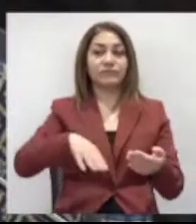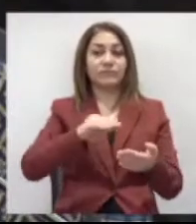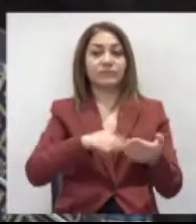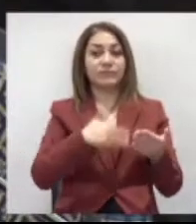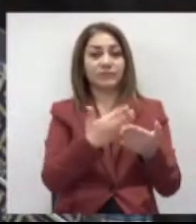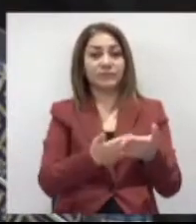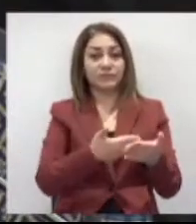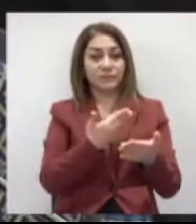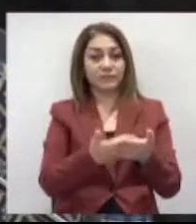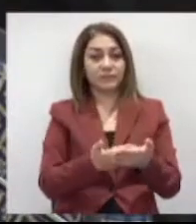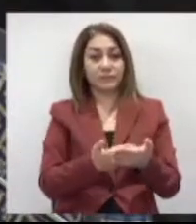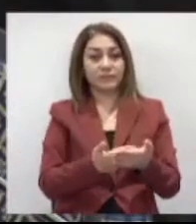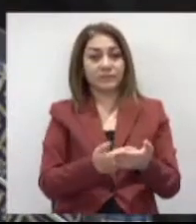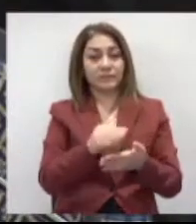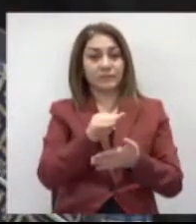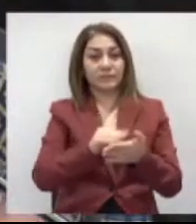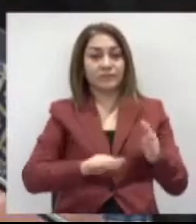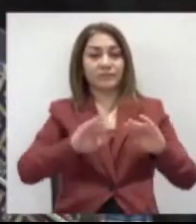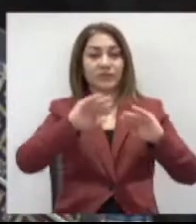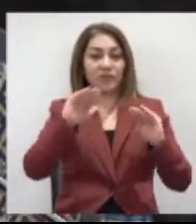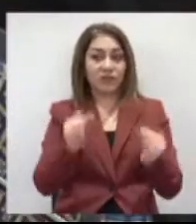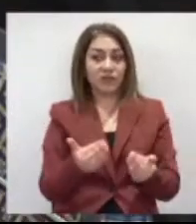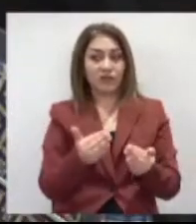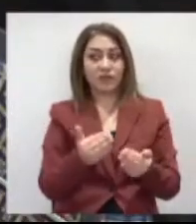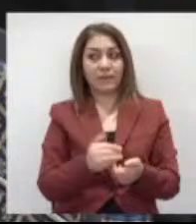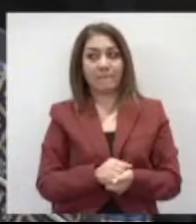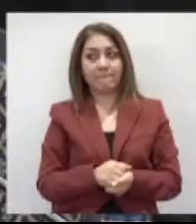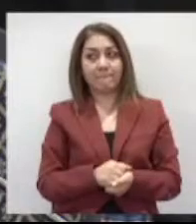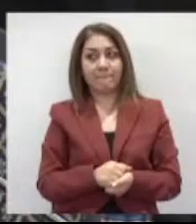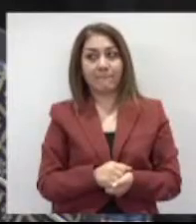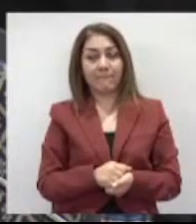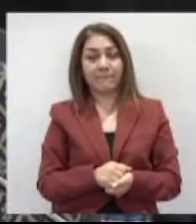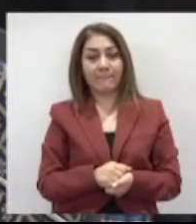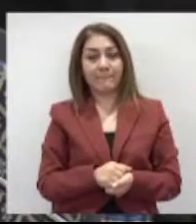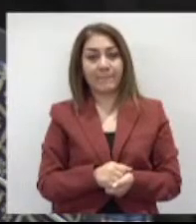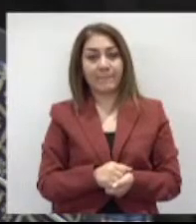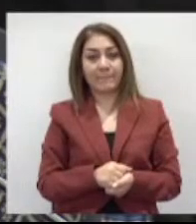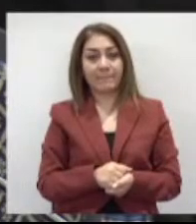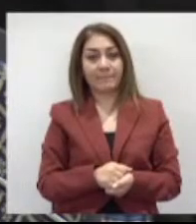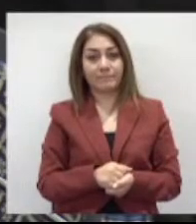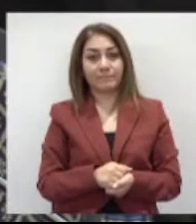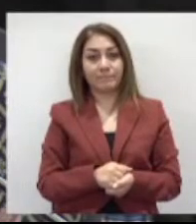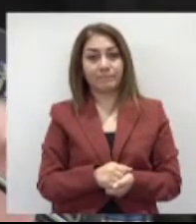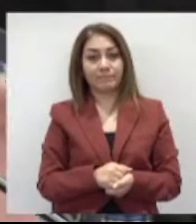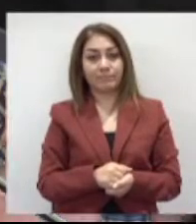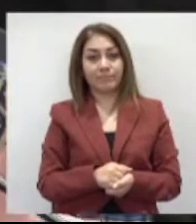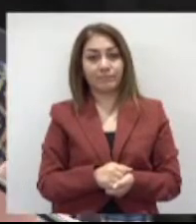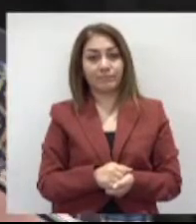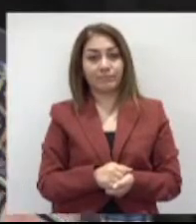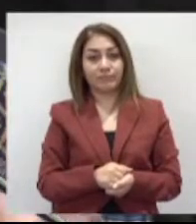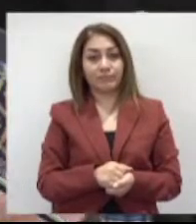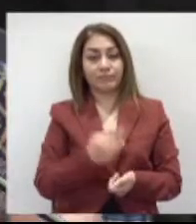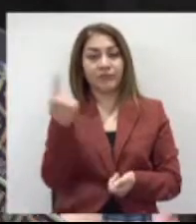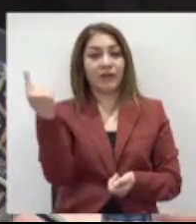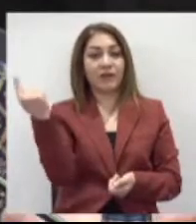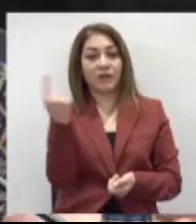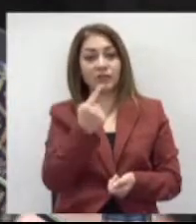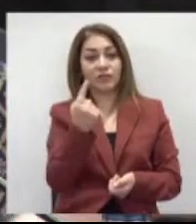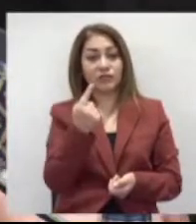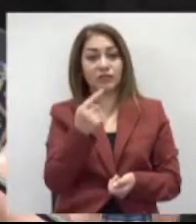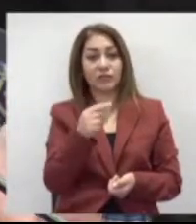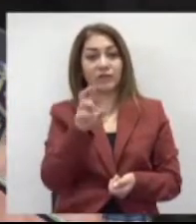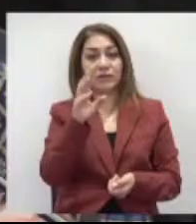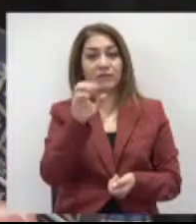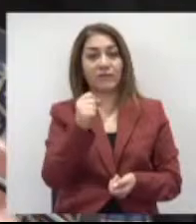կողմից ներկայացված նկատառումները, շատ կարճ պարզապես այս մեթոդաբանությունը նկատի ունենալով նշեմ, որ առաջինը